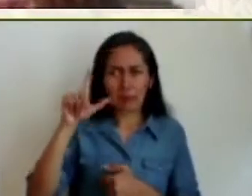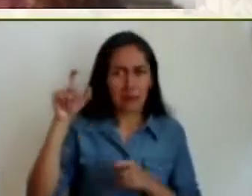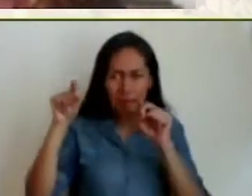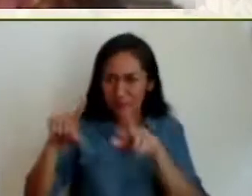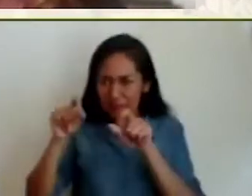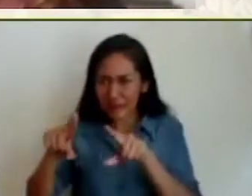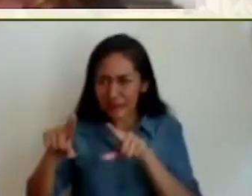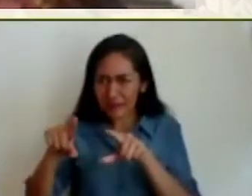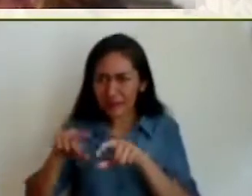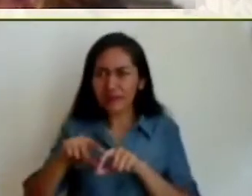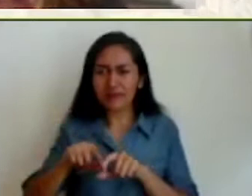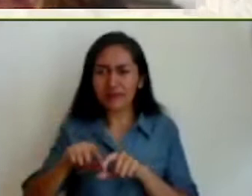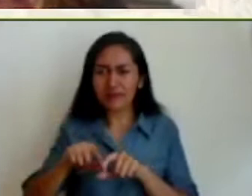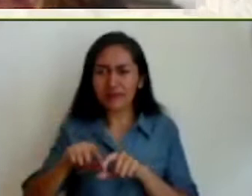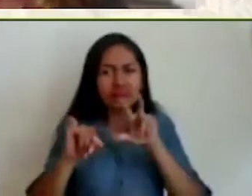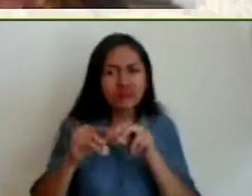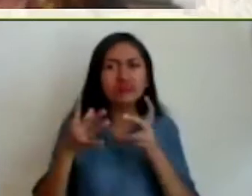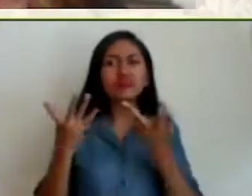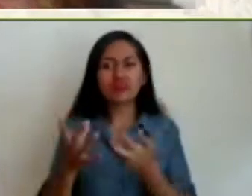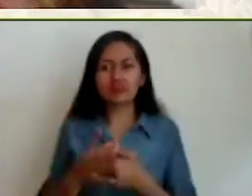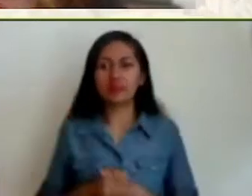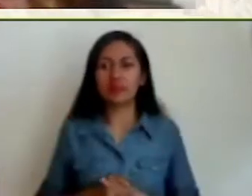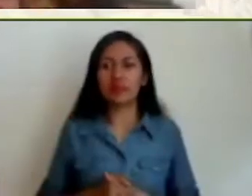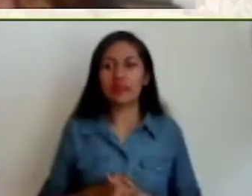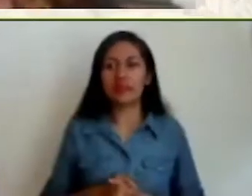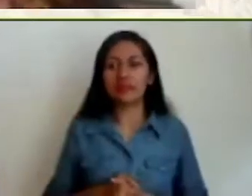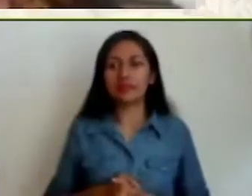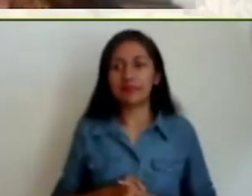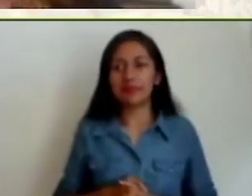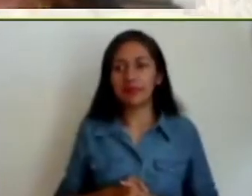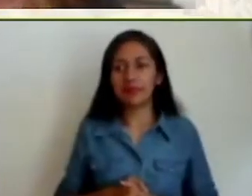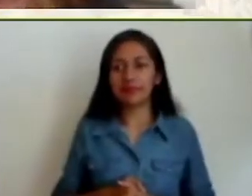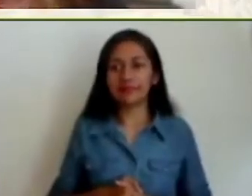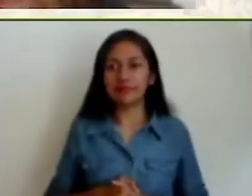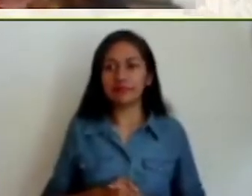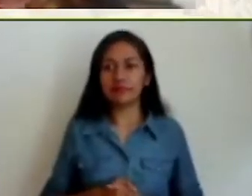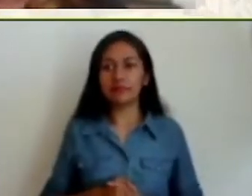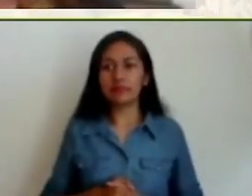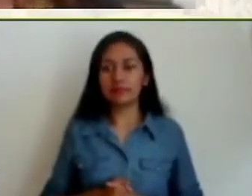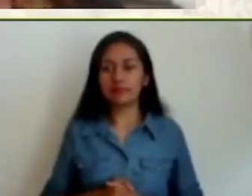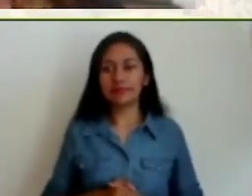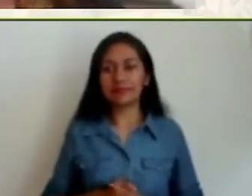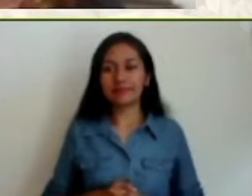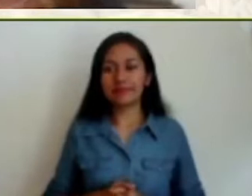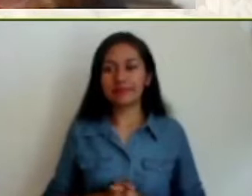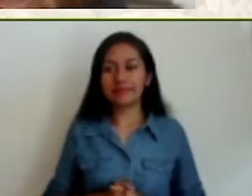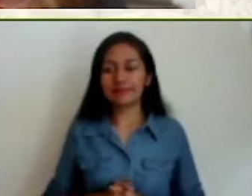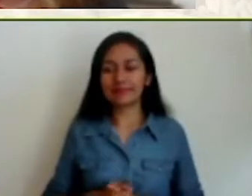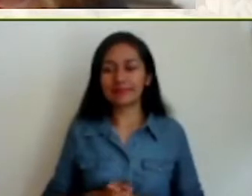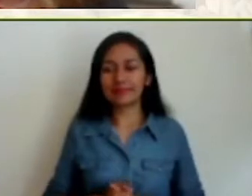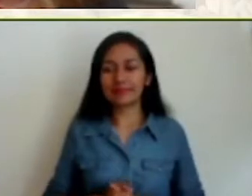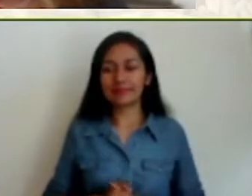Non credo proprio, il Carnevale veneziano ha origini antichissime. Certo, noi conosciamo un Carnevale in questa forma, ma a suo tempo